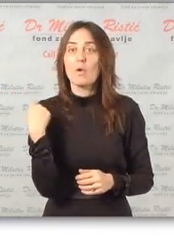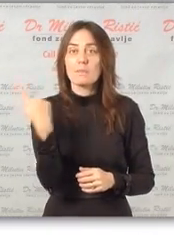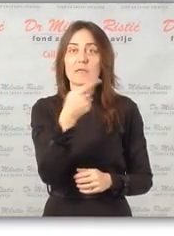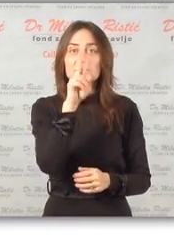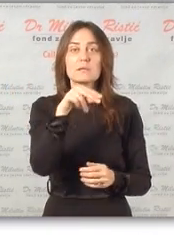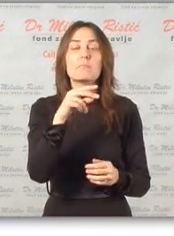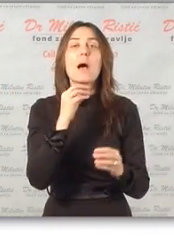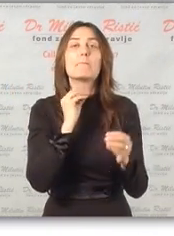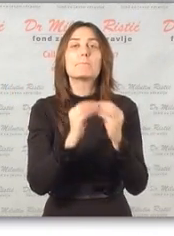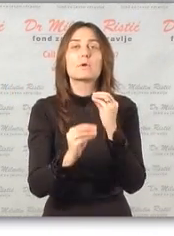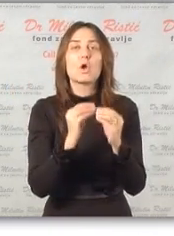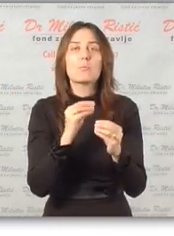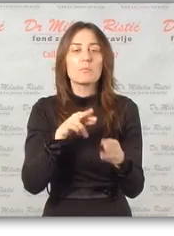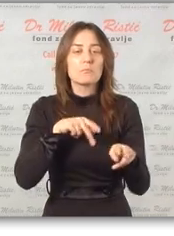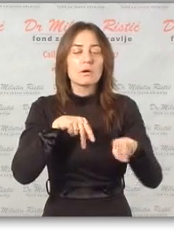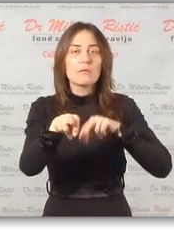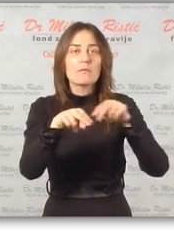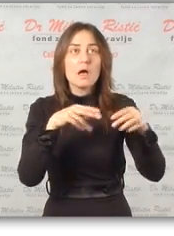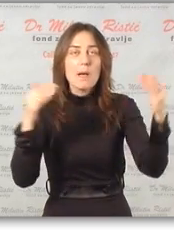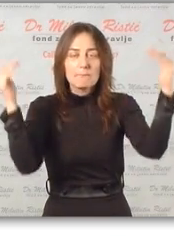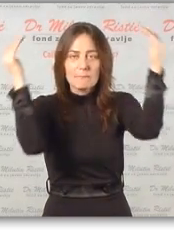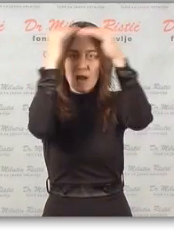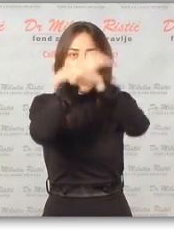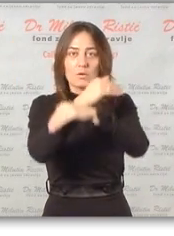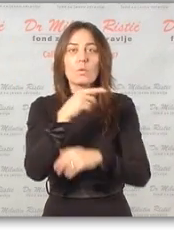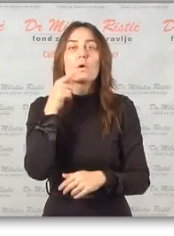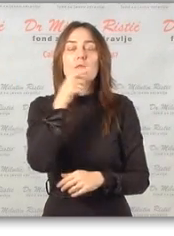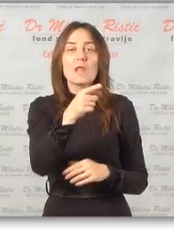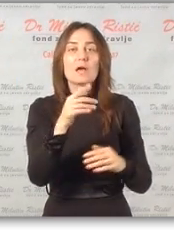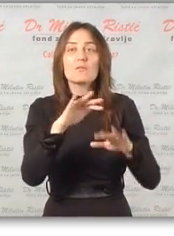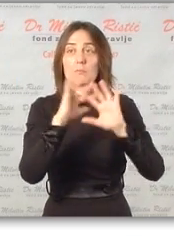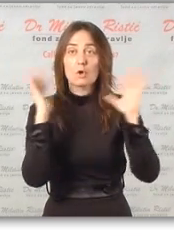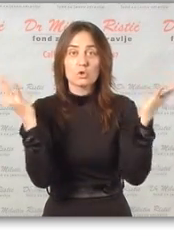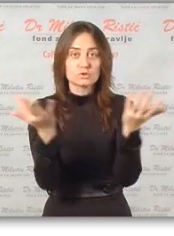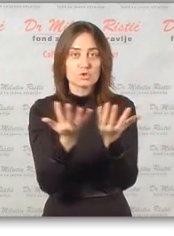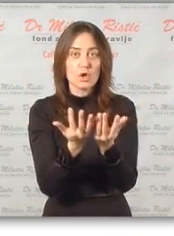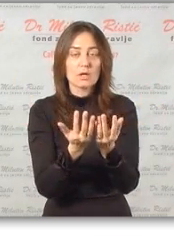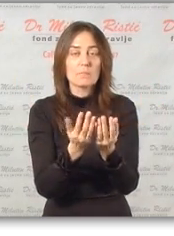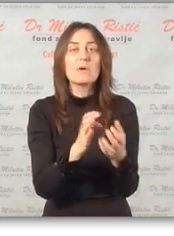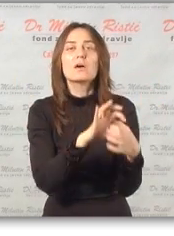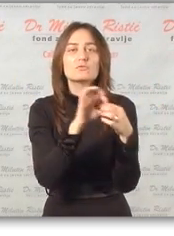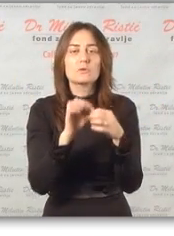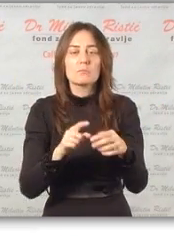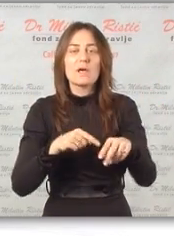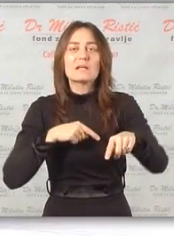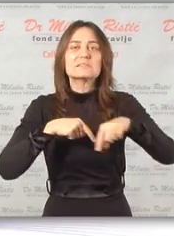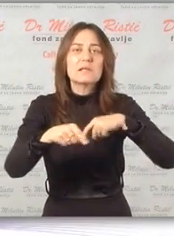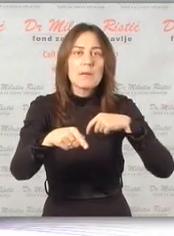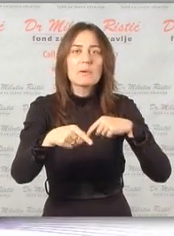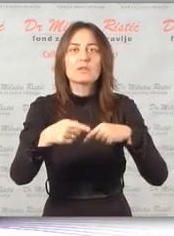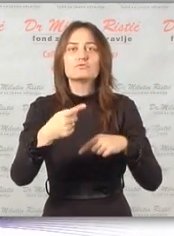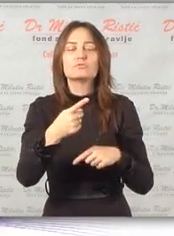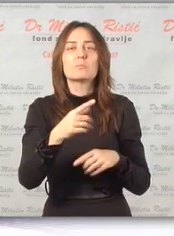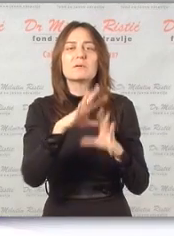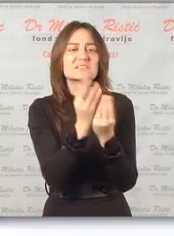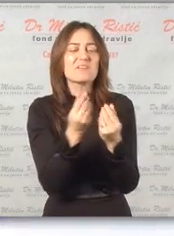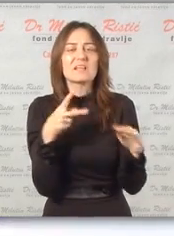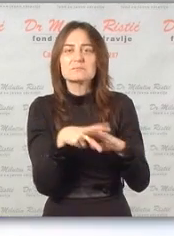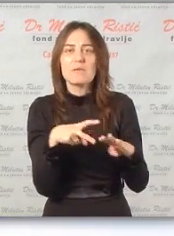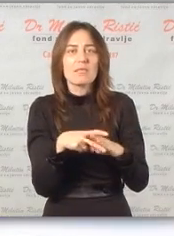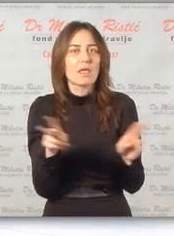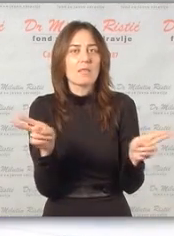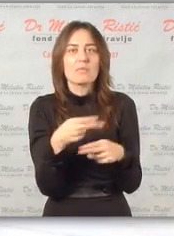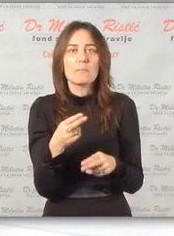tako da svako od nas ima problem u kretanju u mračnim prostorijama. U takvim prostorijama se češće